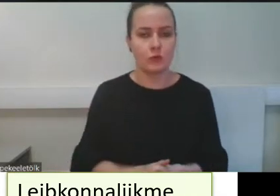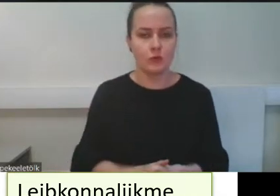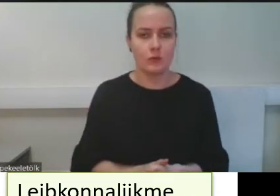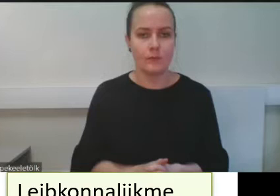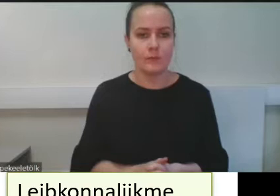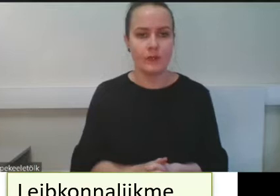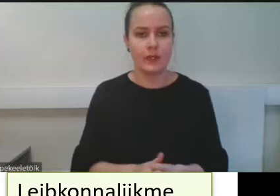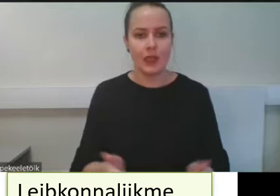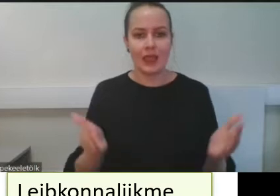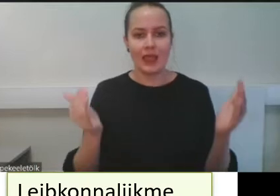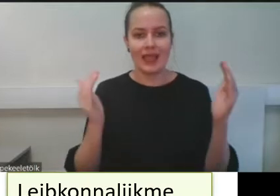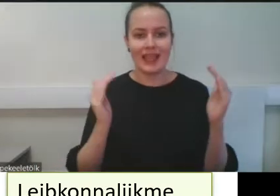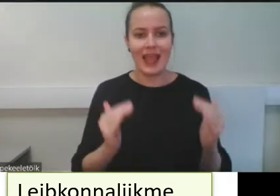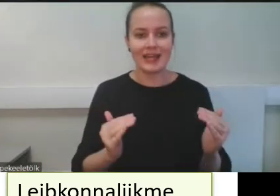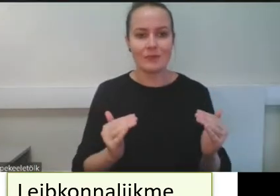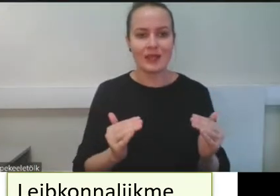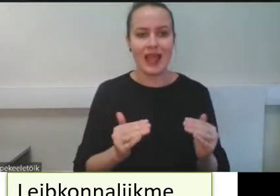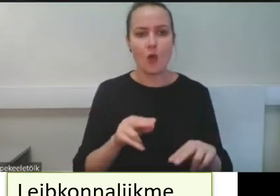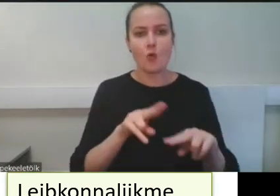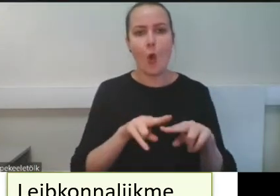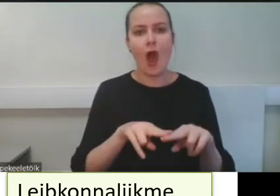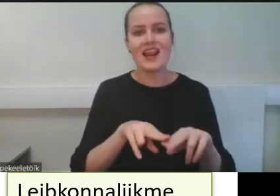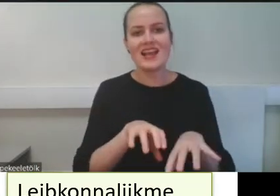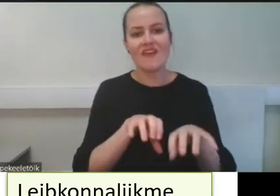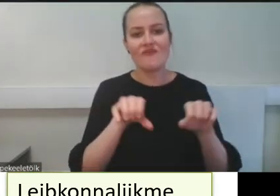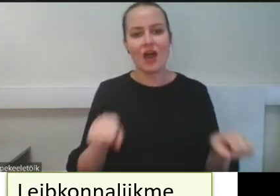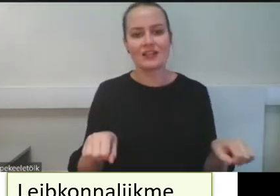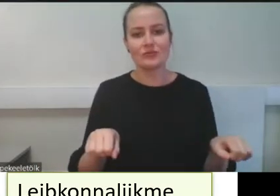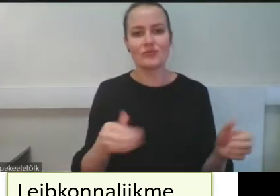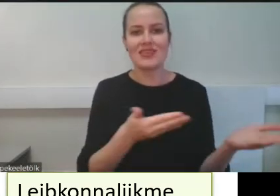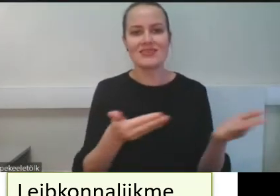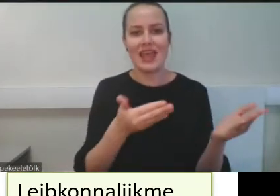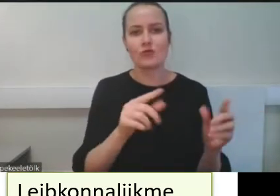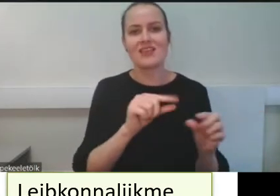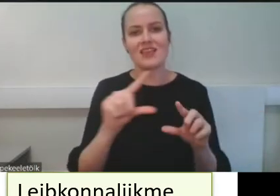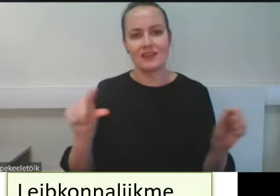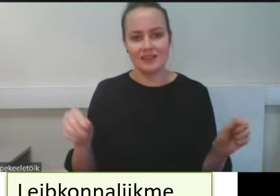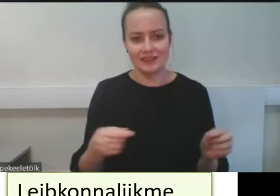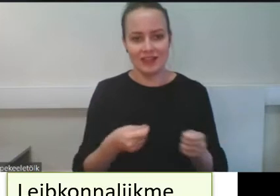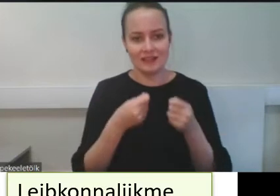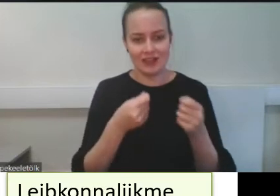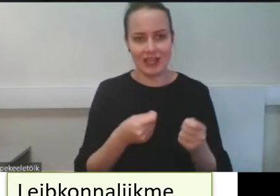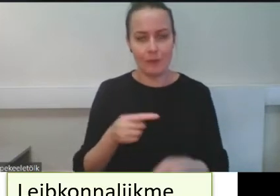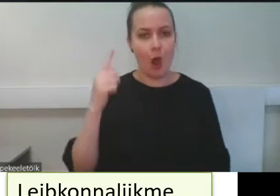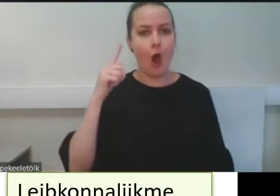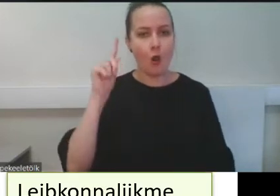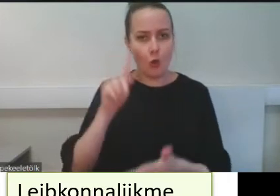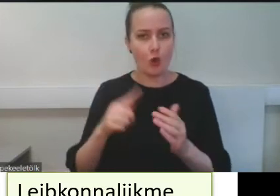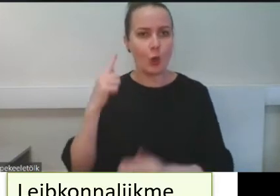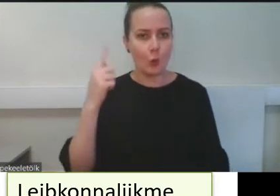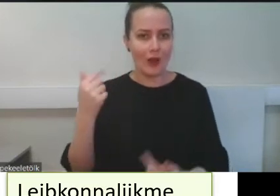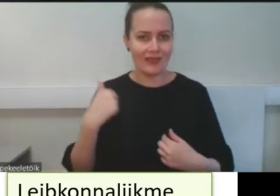võib-olla, ma ei tea, näiteks ütleme, et Lõuna-Eesti kohalike omavalitsusi ja võtaksime ette, et näiteks puuetega